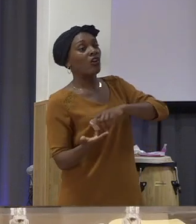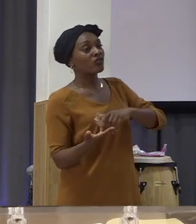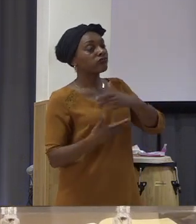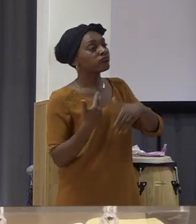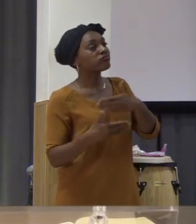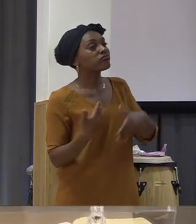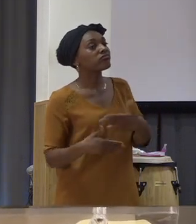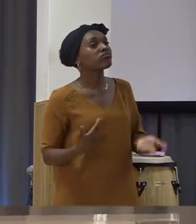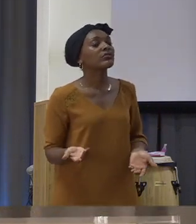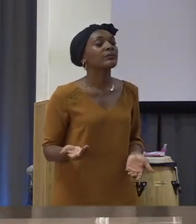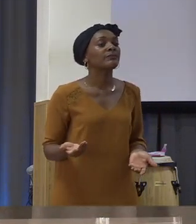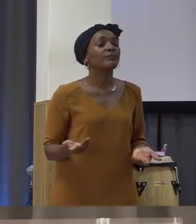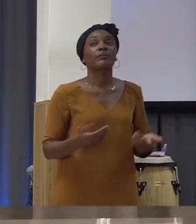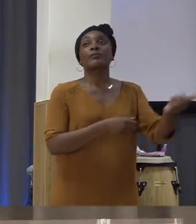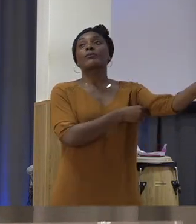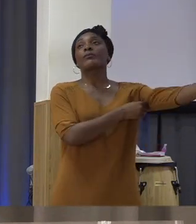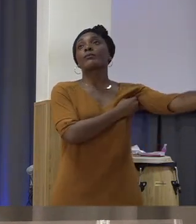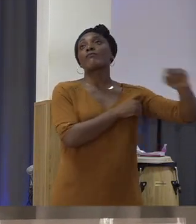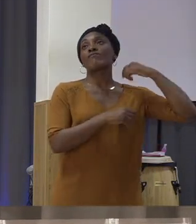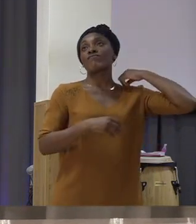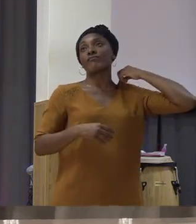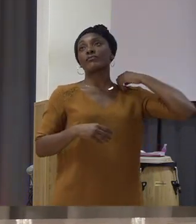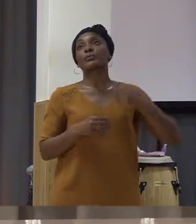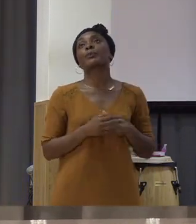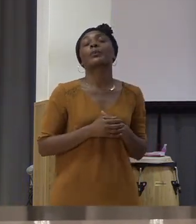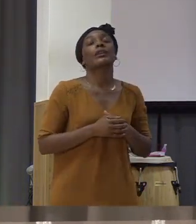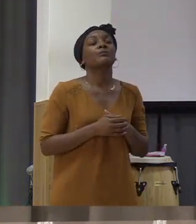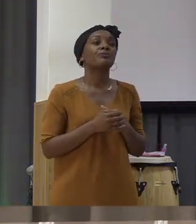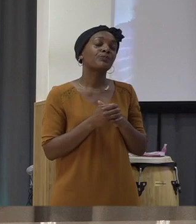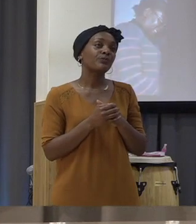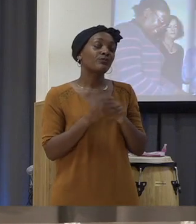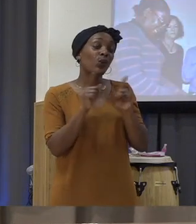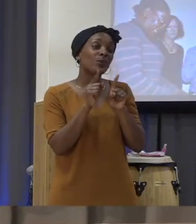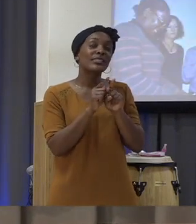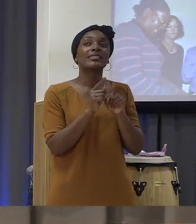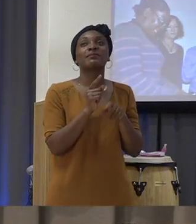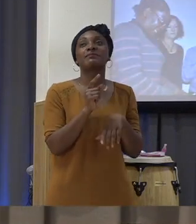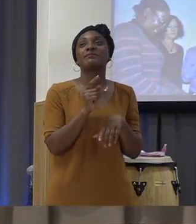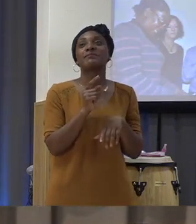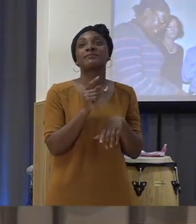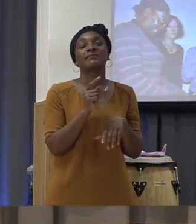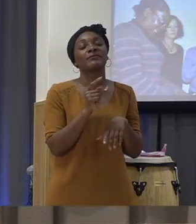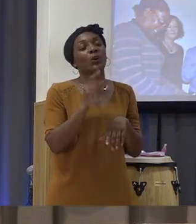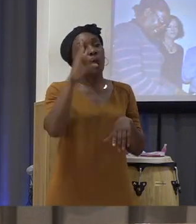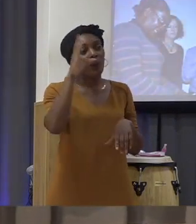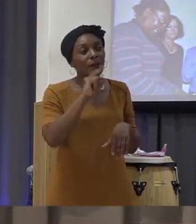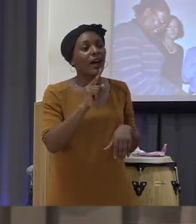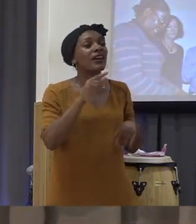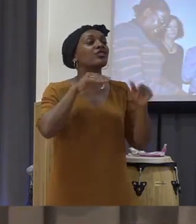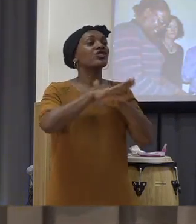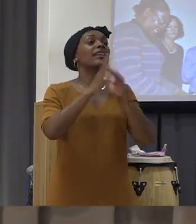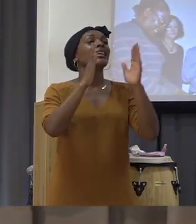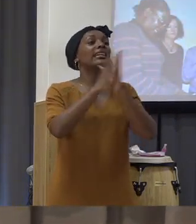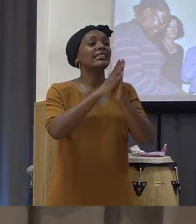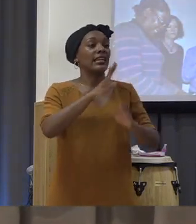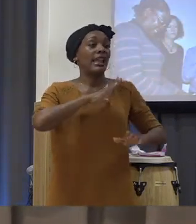Et puis l'autre point que j'aimerais souligner au travers de cela, c'est que quand vous êtes dans une église, il y a des règles. Il